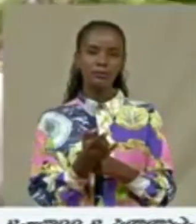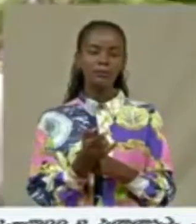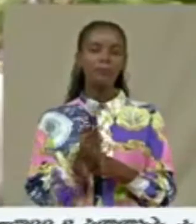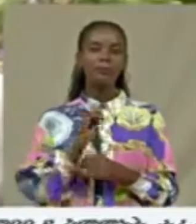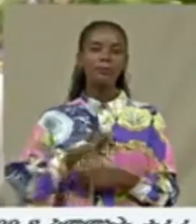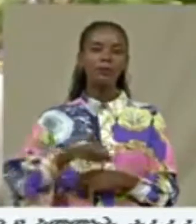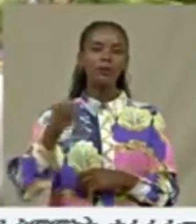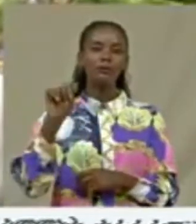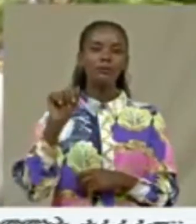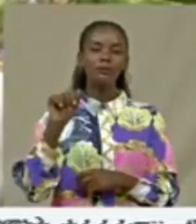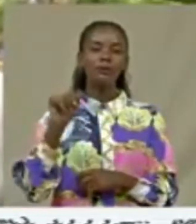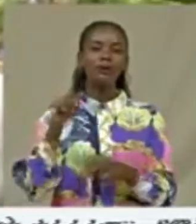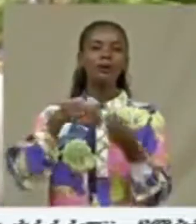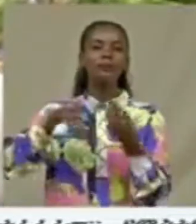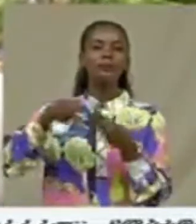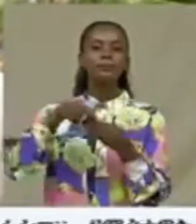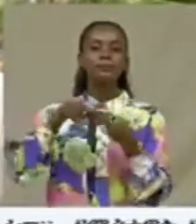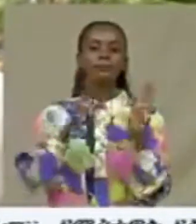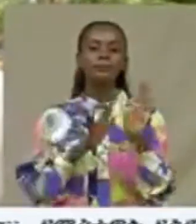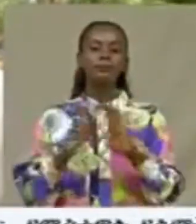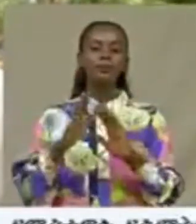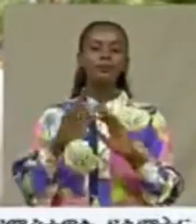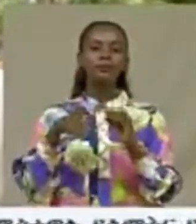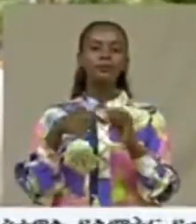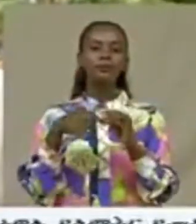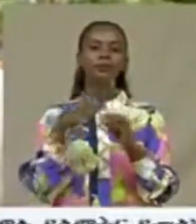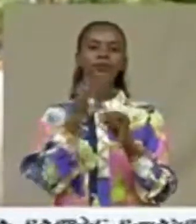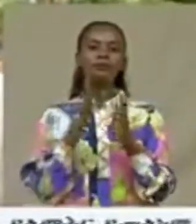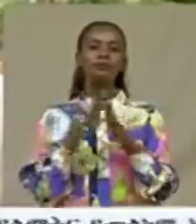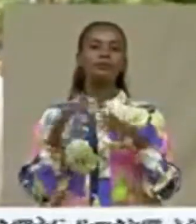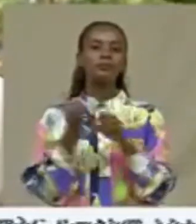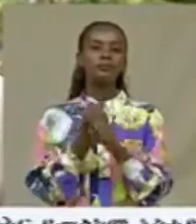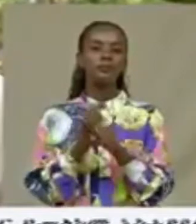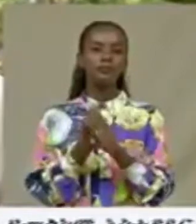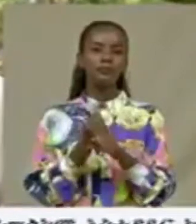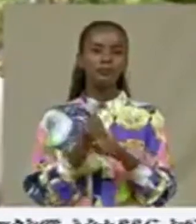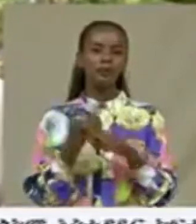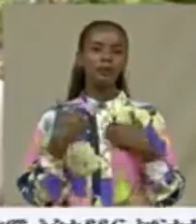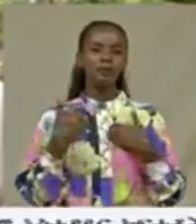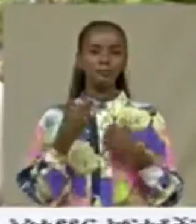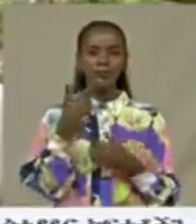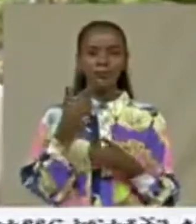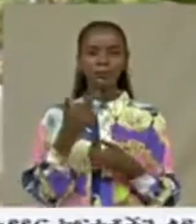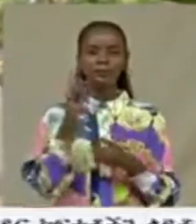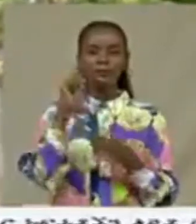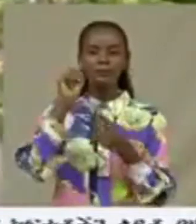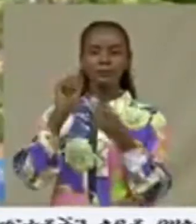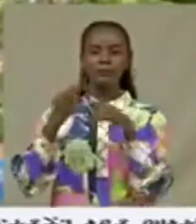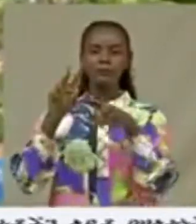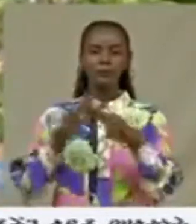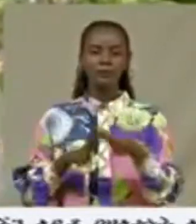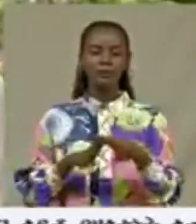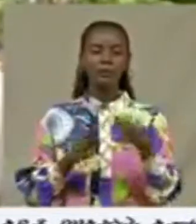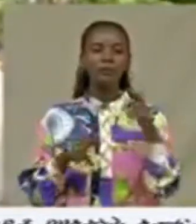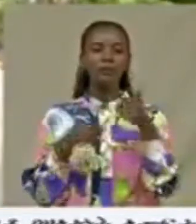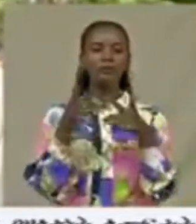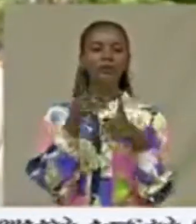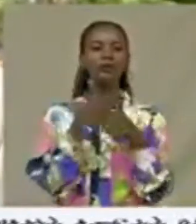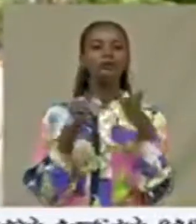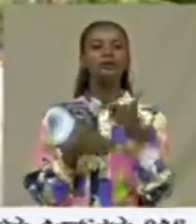በራሳቸው አካባቢ የሚያዘጋጁበት ሂደት ላይ በስፋት እንዲሄዱ የማድረግ ስራን መስራት አለብን ብለን አንድ አቅጣጫ አስቀምጠናል። በሁለተኛ